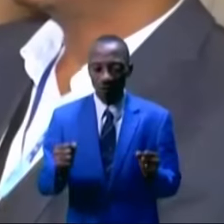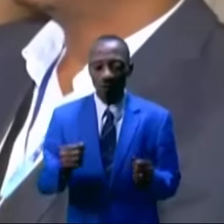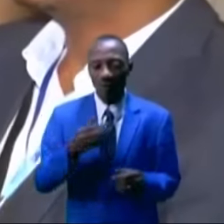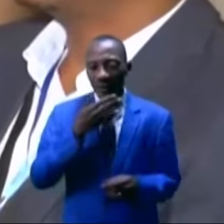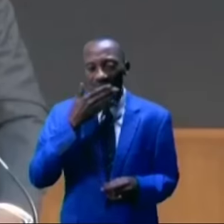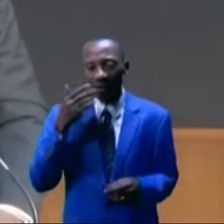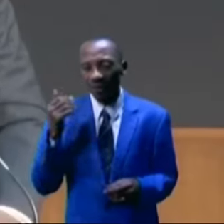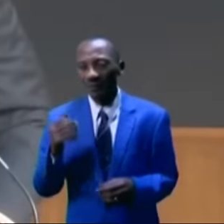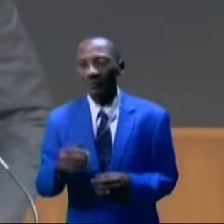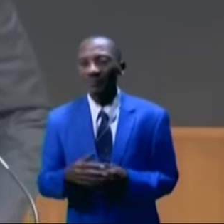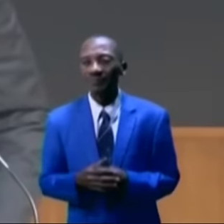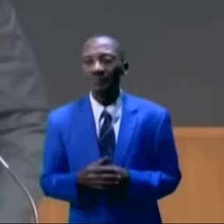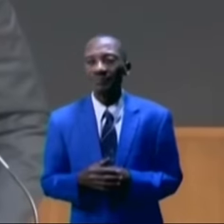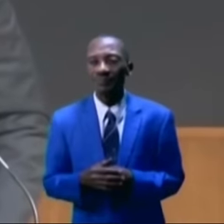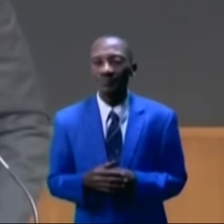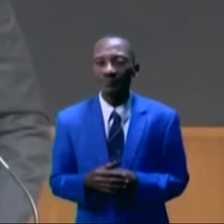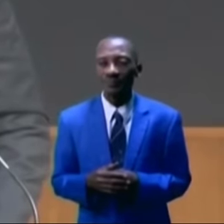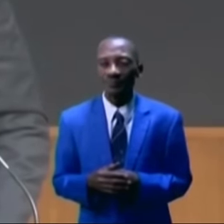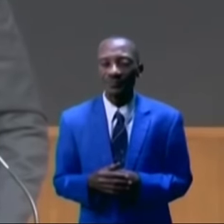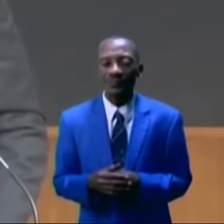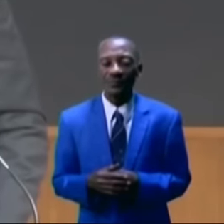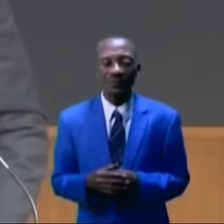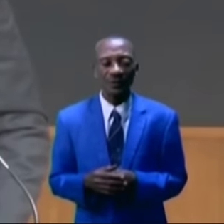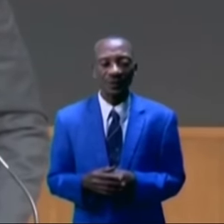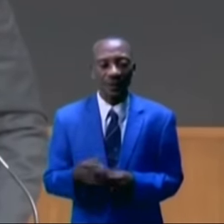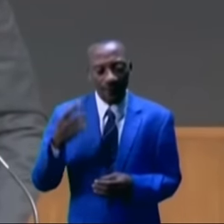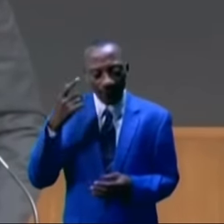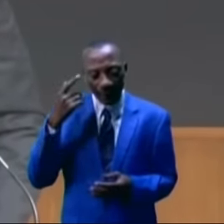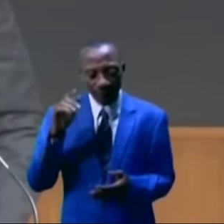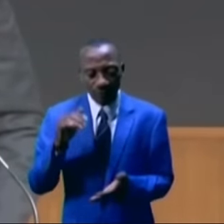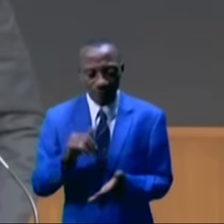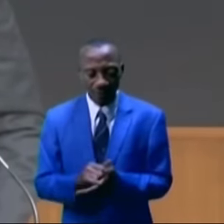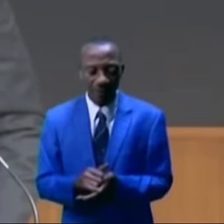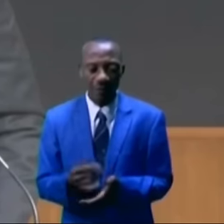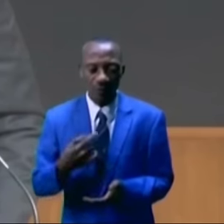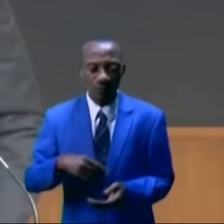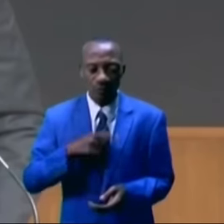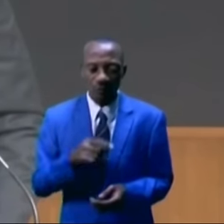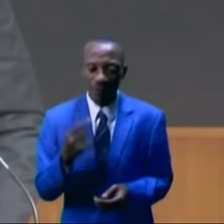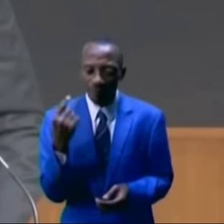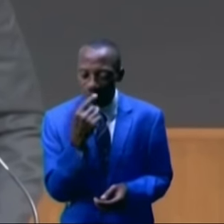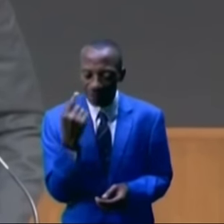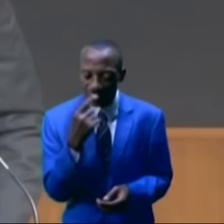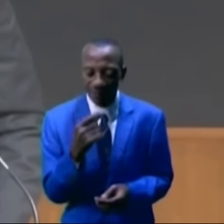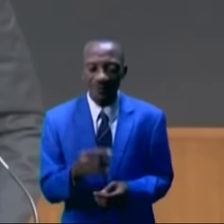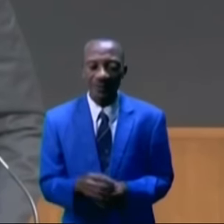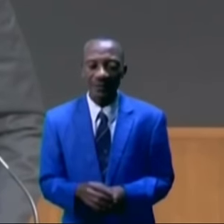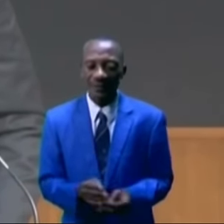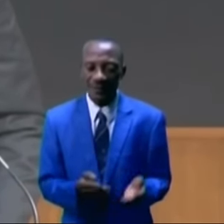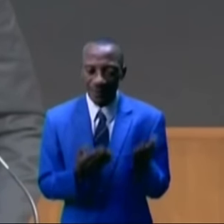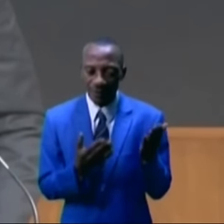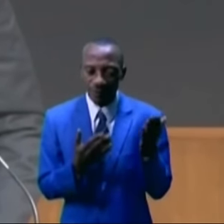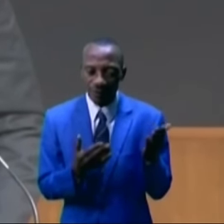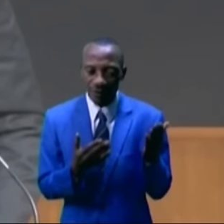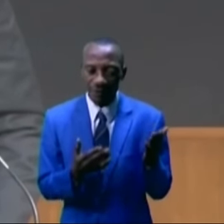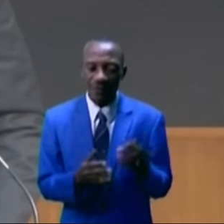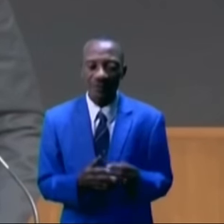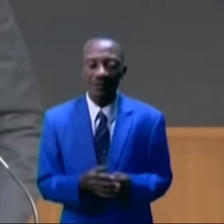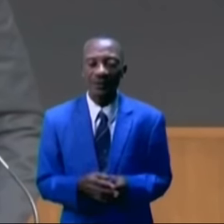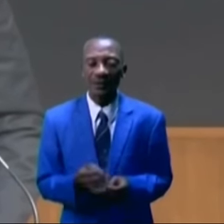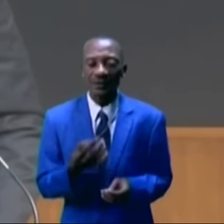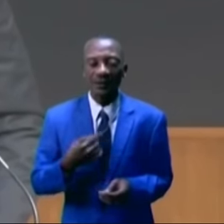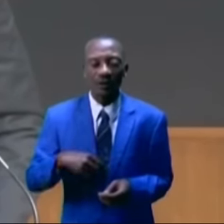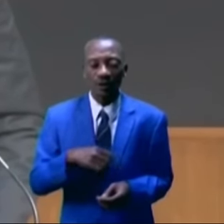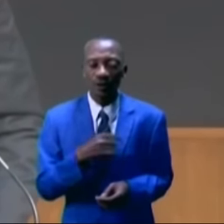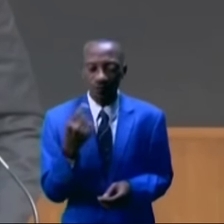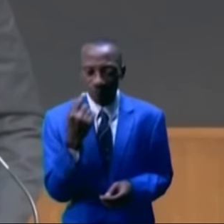prospère. Je tiens aussi à souligner l'importance que nous accordons à l'implication active